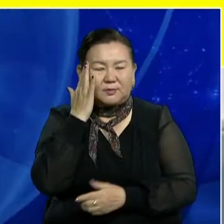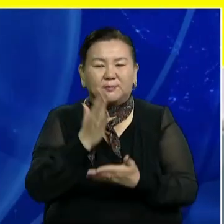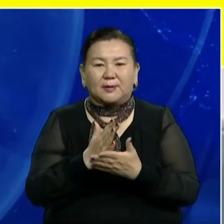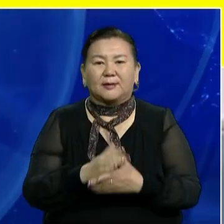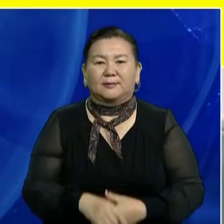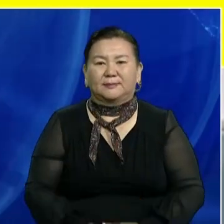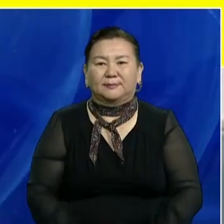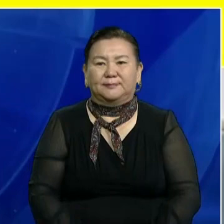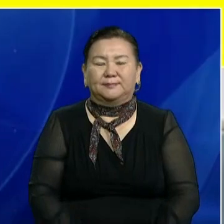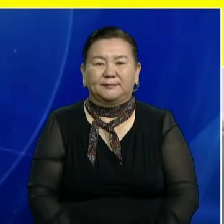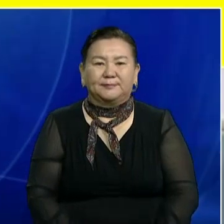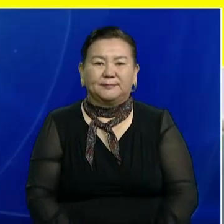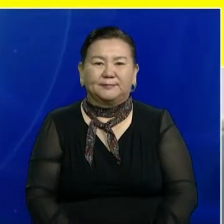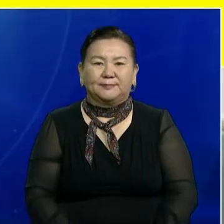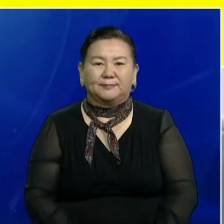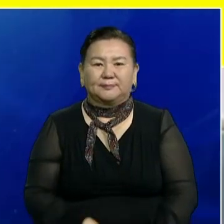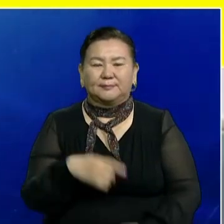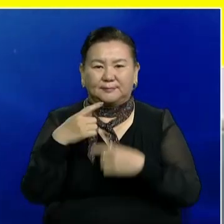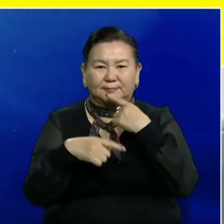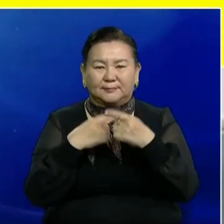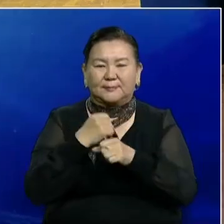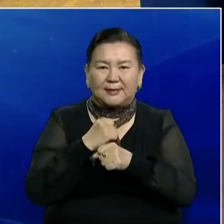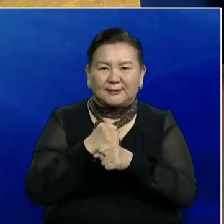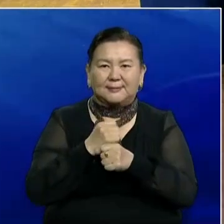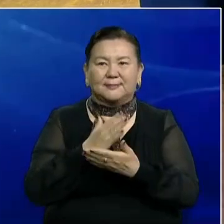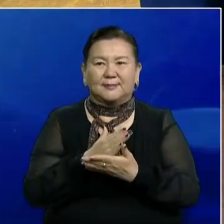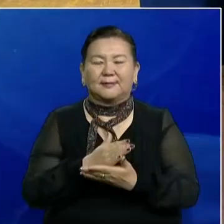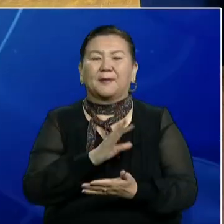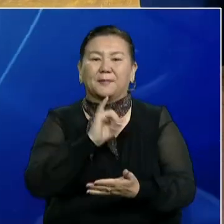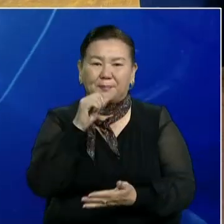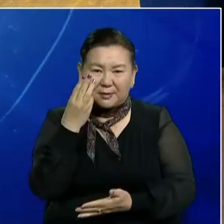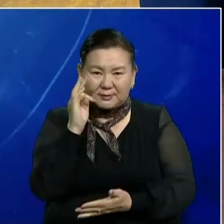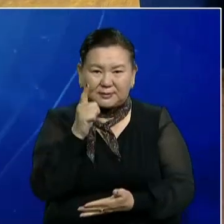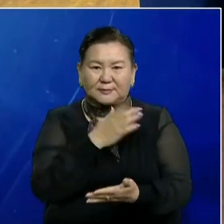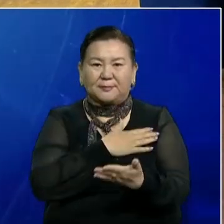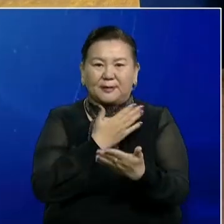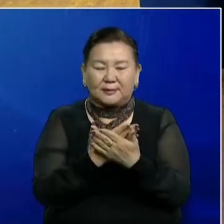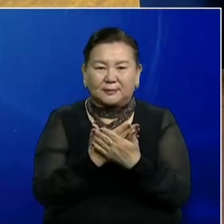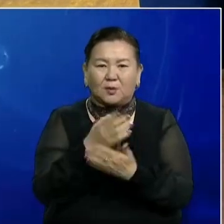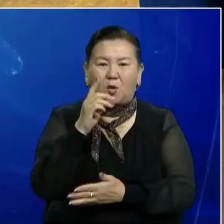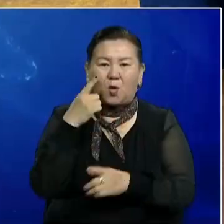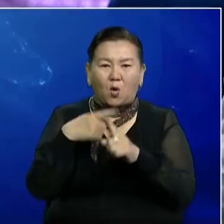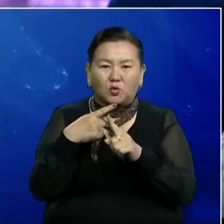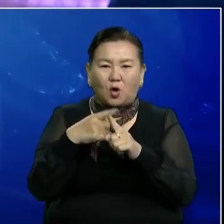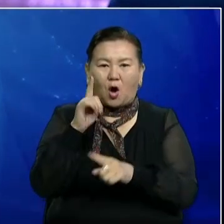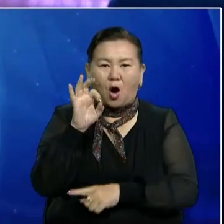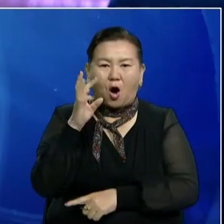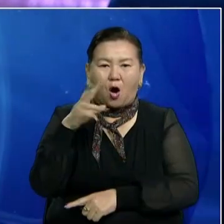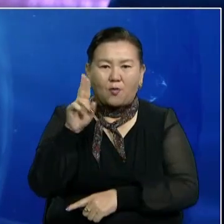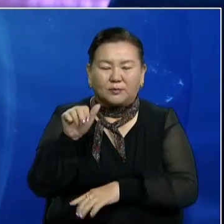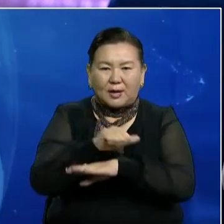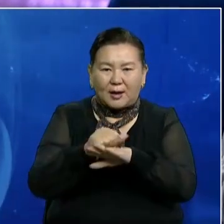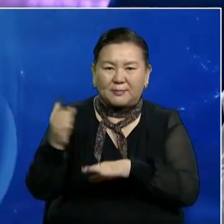байгаа. Тэгээд дээр талтай билэх ажиллаж байгаа. За. За маш их баярлалаа. Их холоос өрн ирж өөрсдийнхөө бас ингэ хэрэгжүүлж